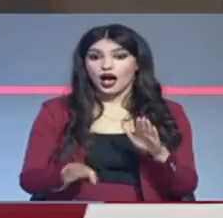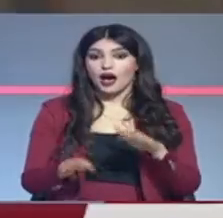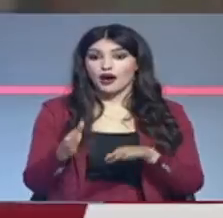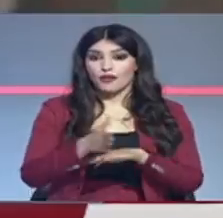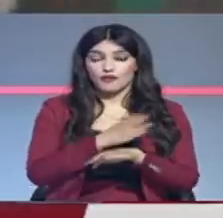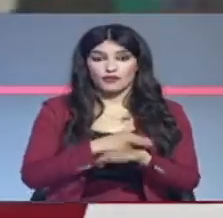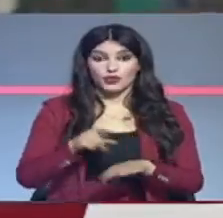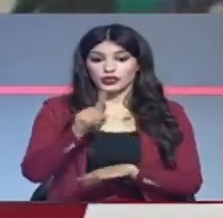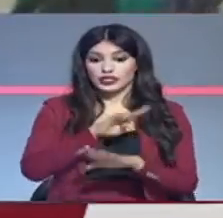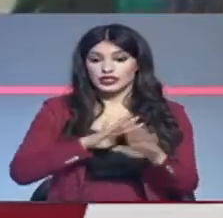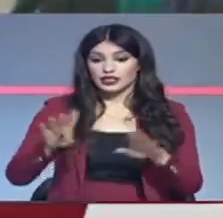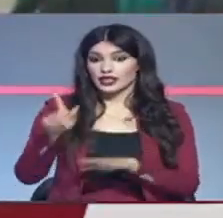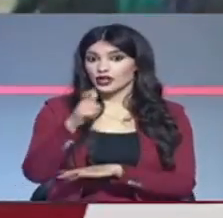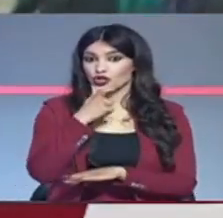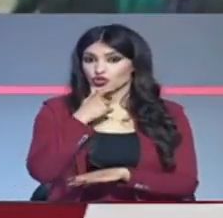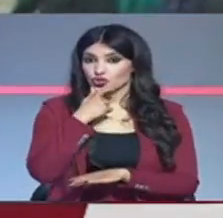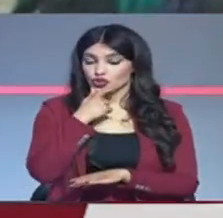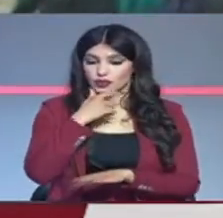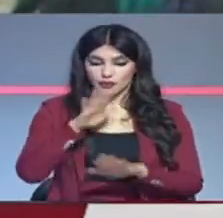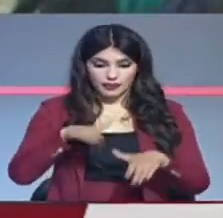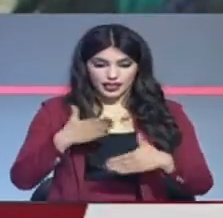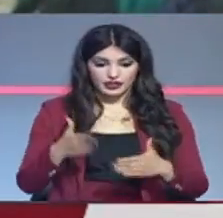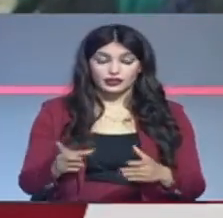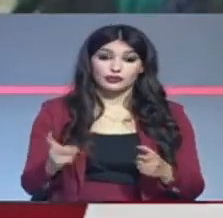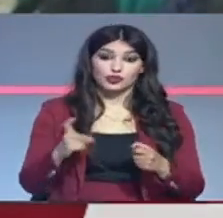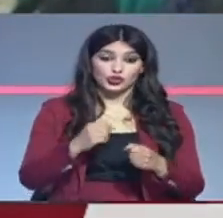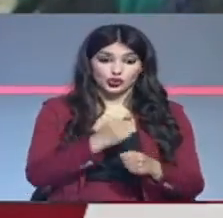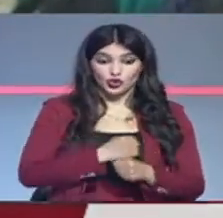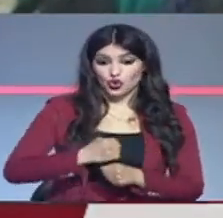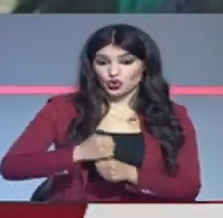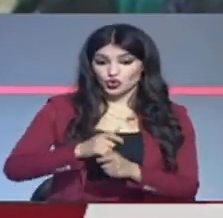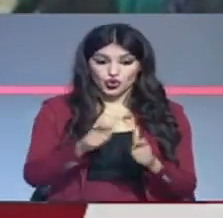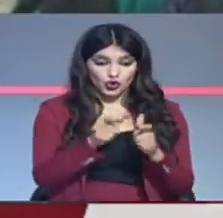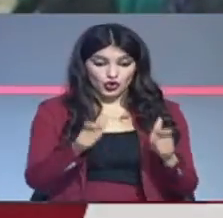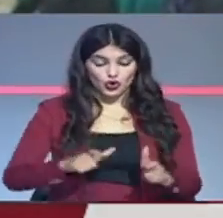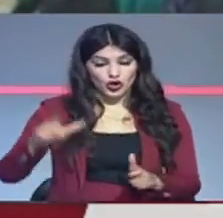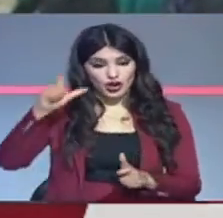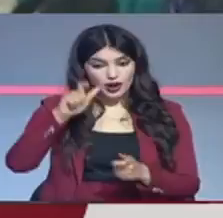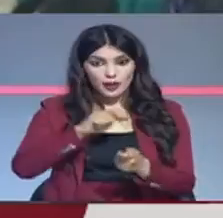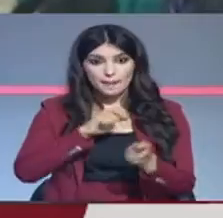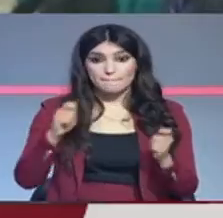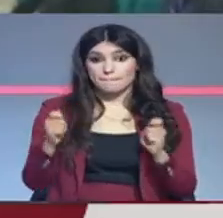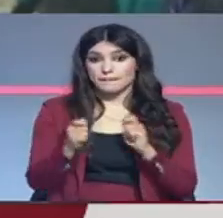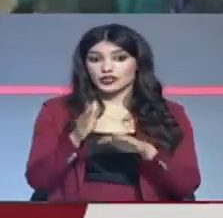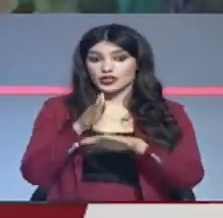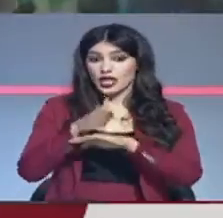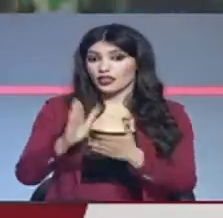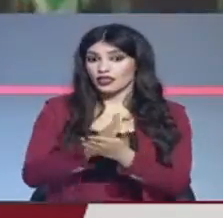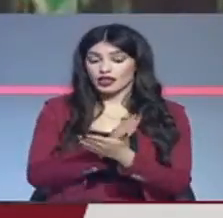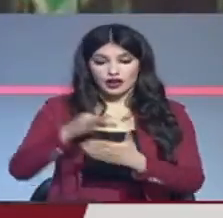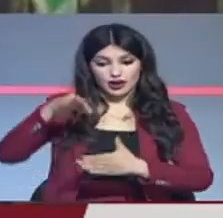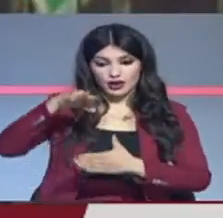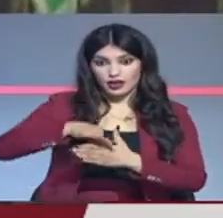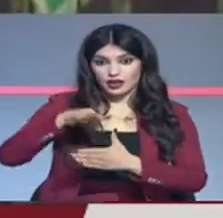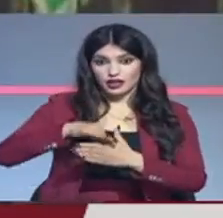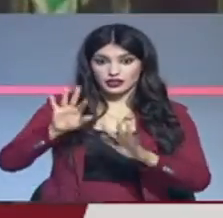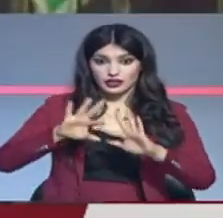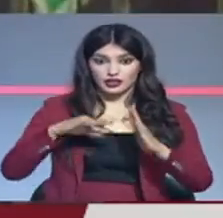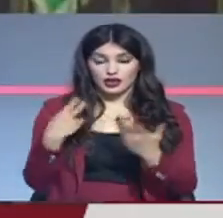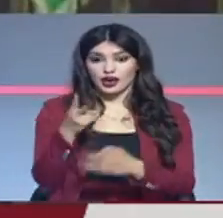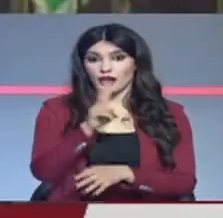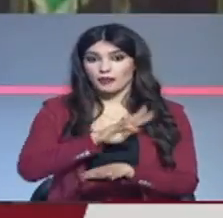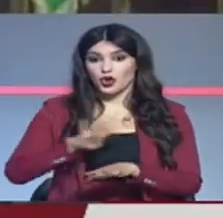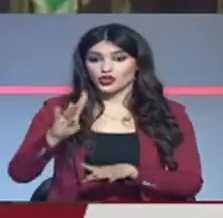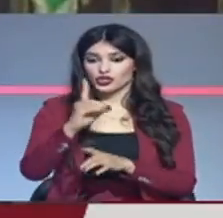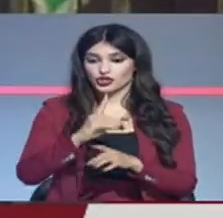عشر من مارس الحالي ل تقود البلاد داخل هذه المرحله الانتقاليه باتجاه الانتخابات العامه في الرابع والعشرين من ديسمبر